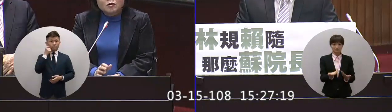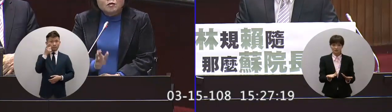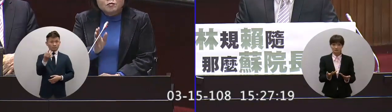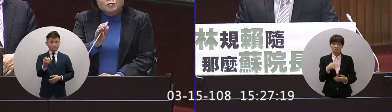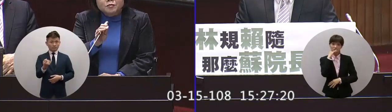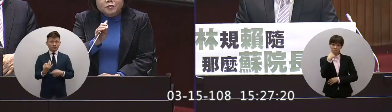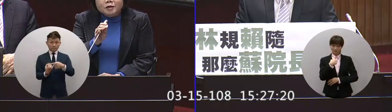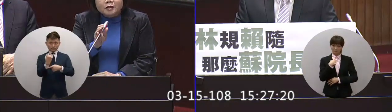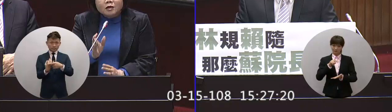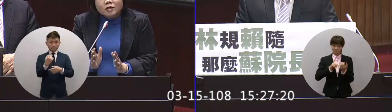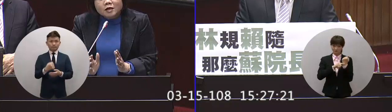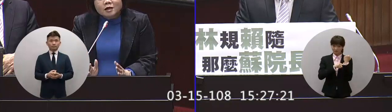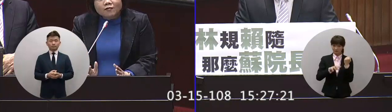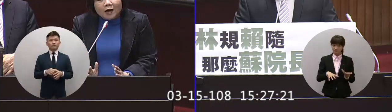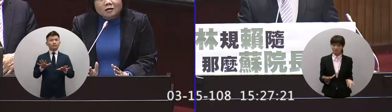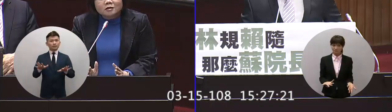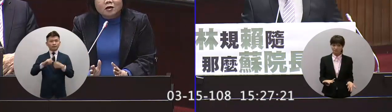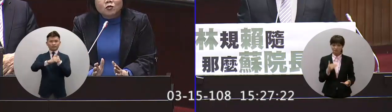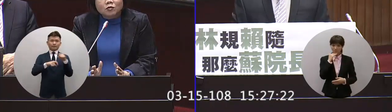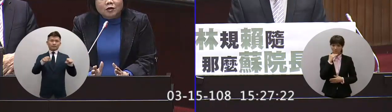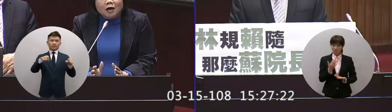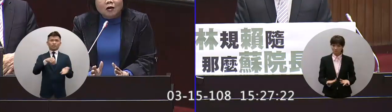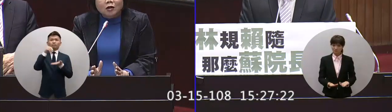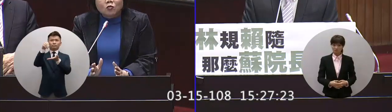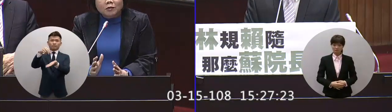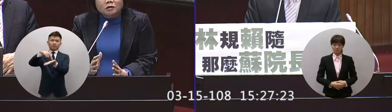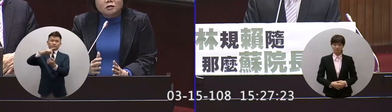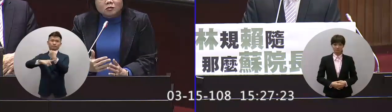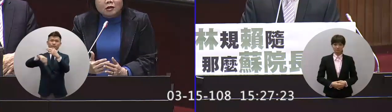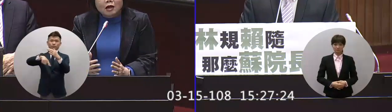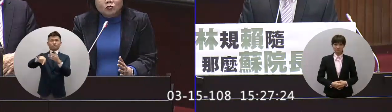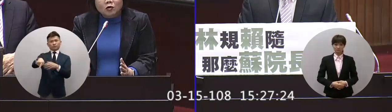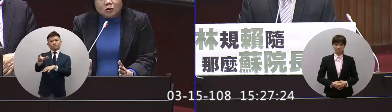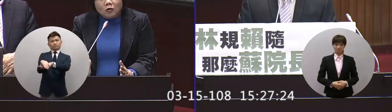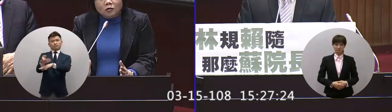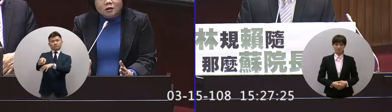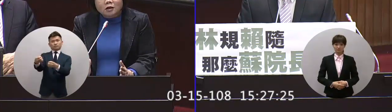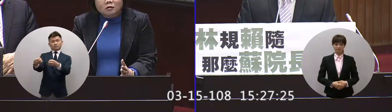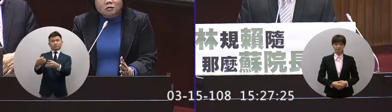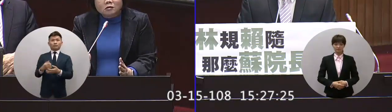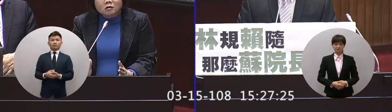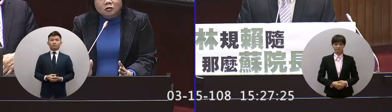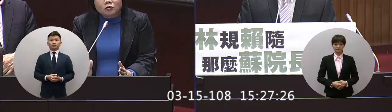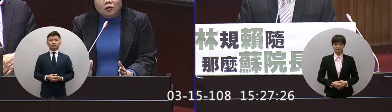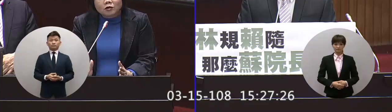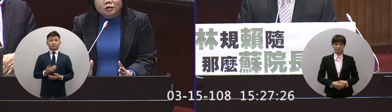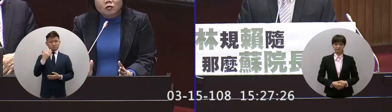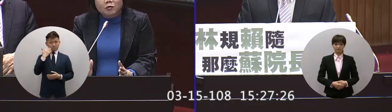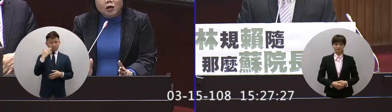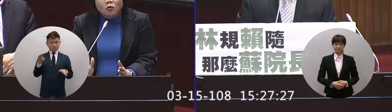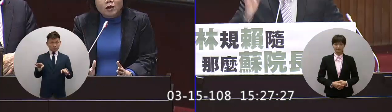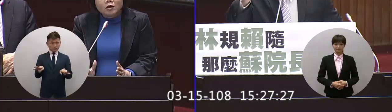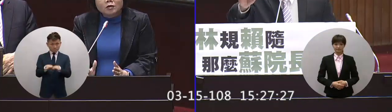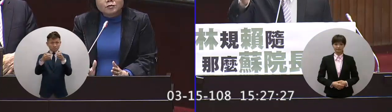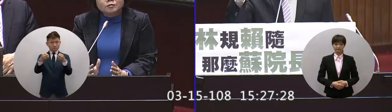们立法院吗？ 不是，因为现在法案是在贵院了哈，那我们当然如果有这个进入讨论的